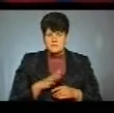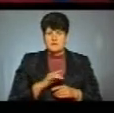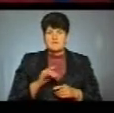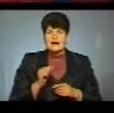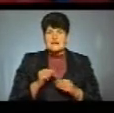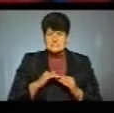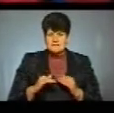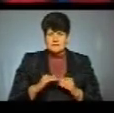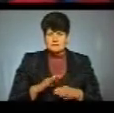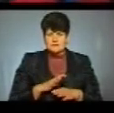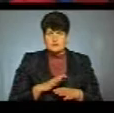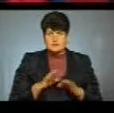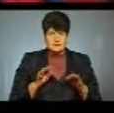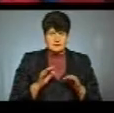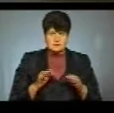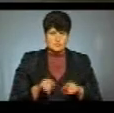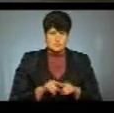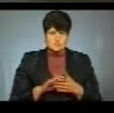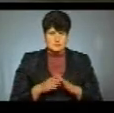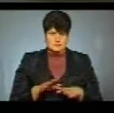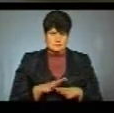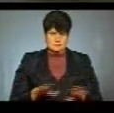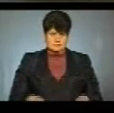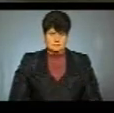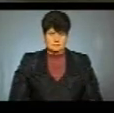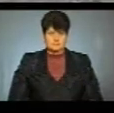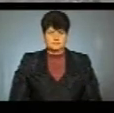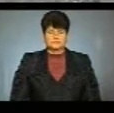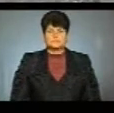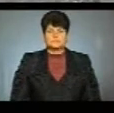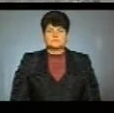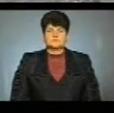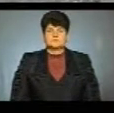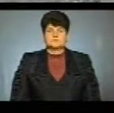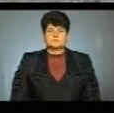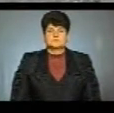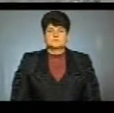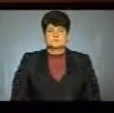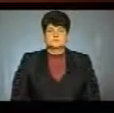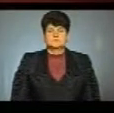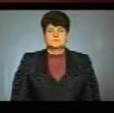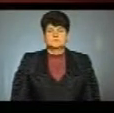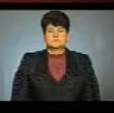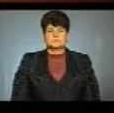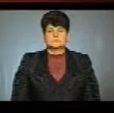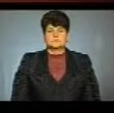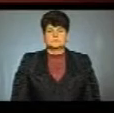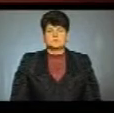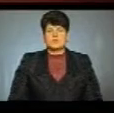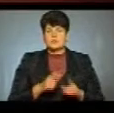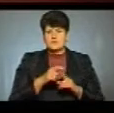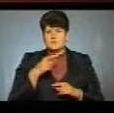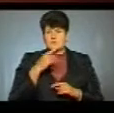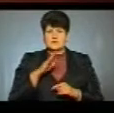подібних ситуацій ніде в нашому цирку не було. Анжела Шова, Василь Панчук. Новини на Суспільному. Тернопіль. За словами